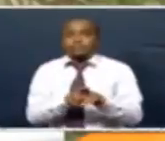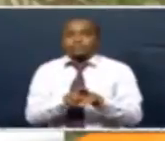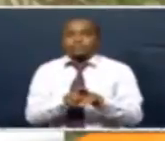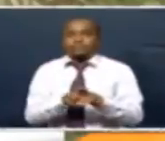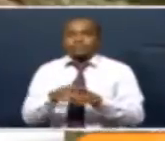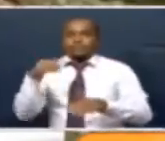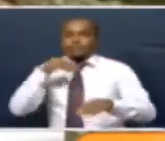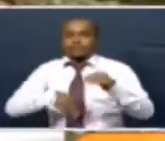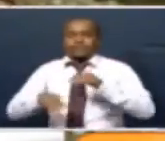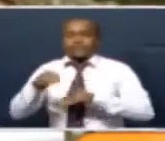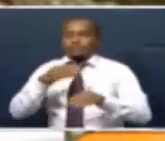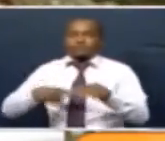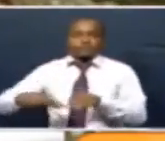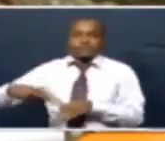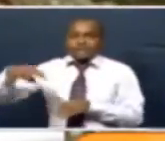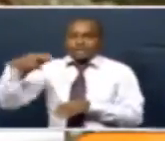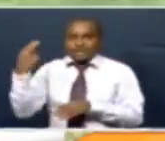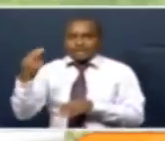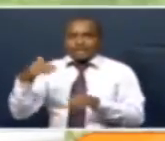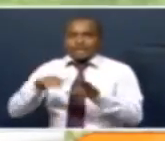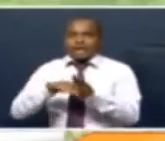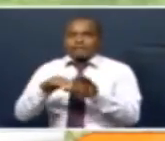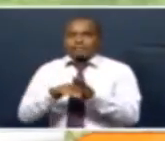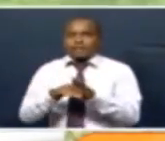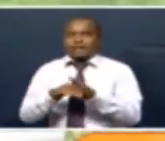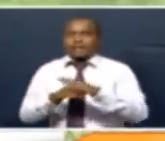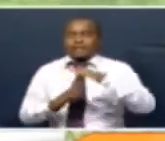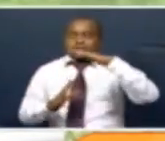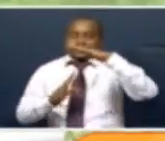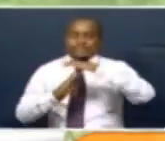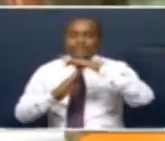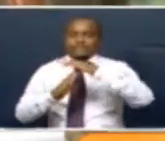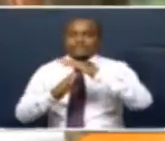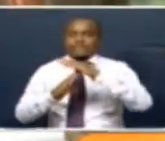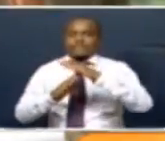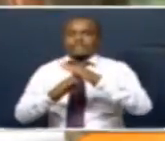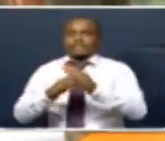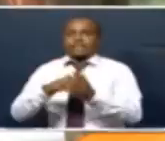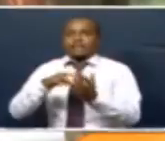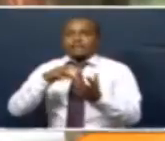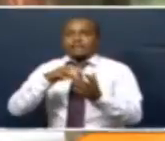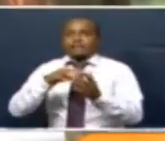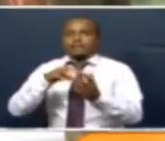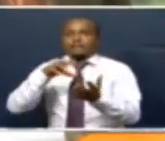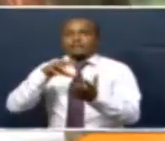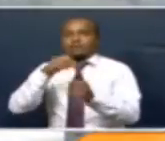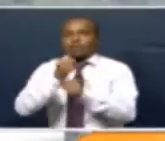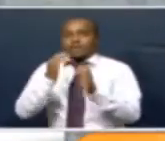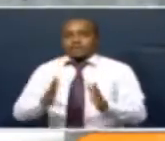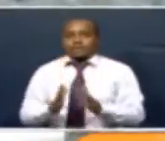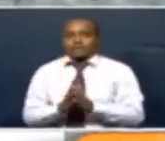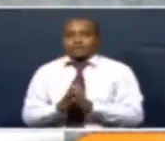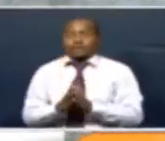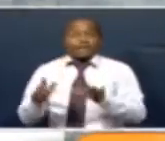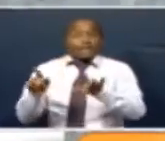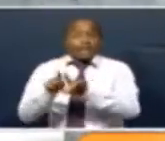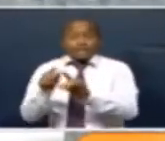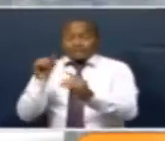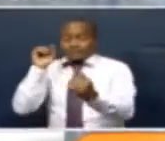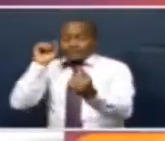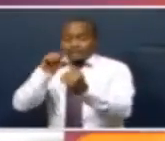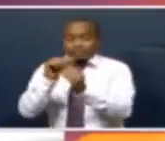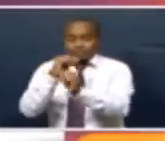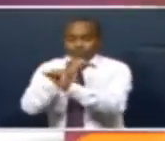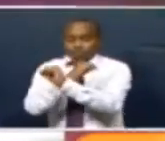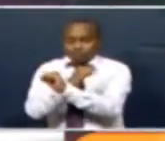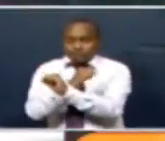wa kiwango cha juu zaidi miongoni mwa maafisa wa ngazi za juu kwenye idara hiyo. Kama njia mwafaka za kulinda na kuhifadhi misitu